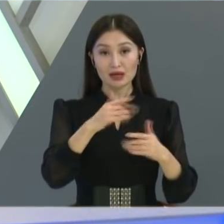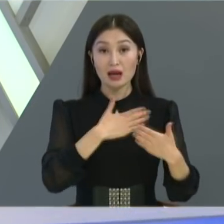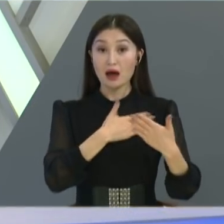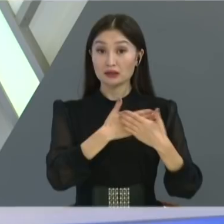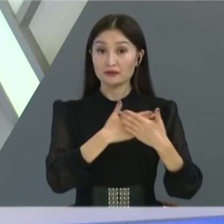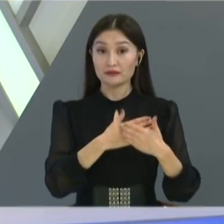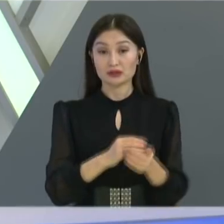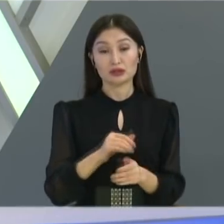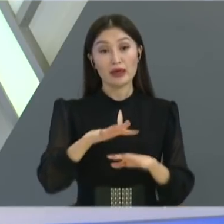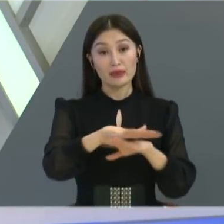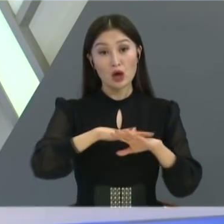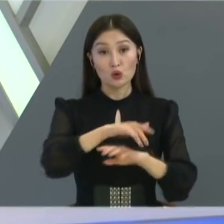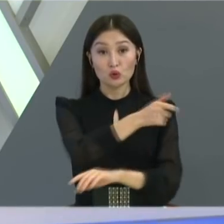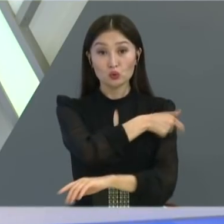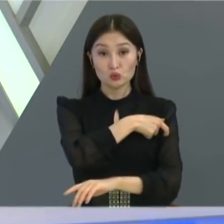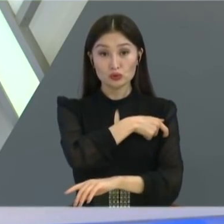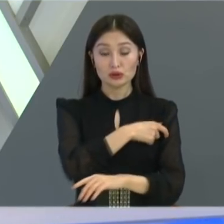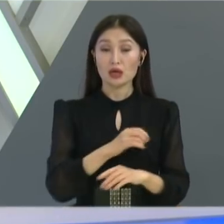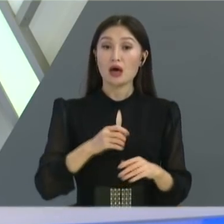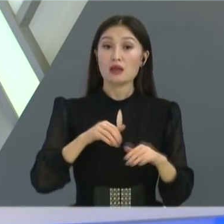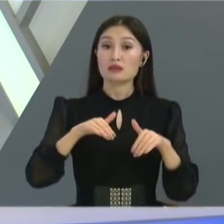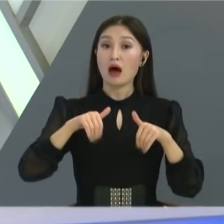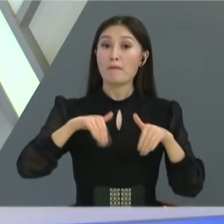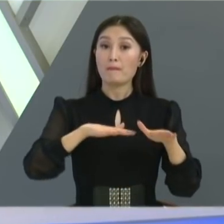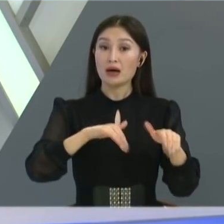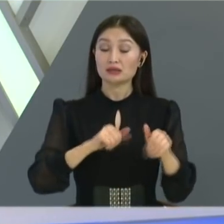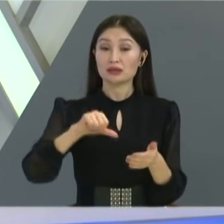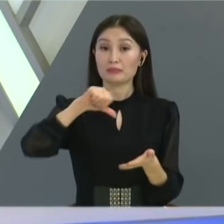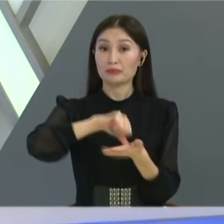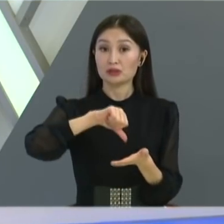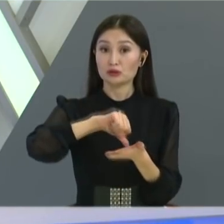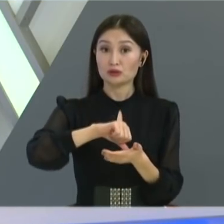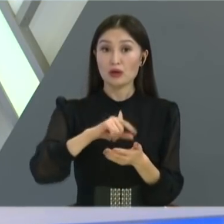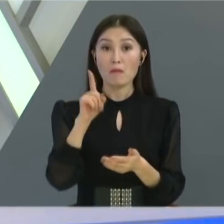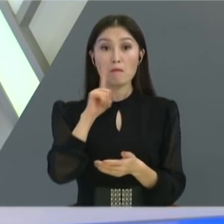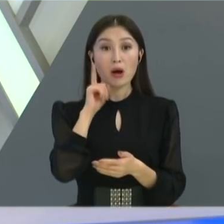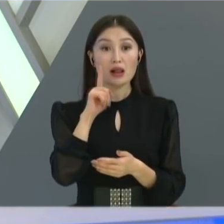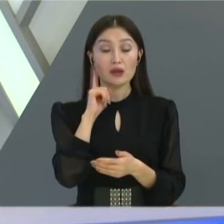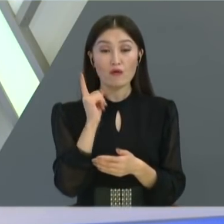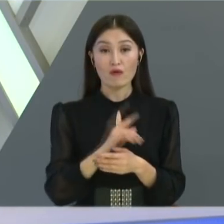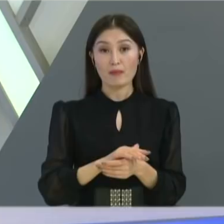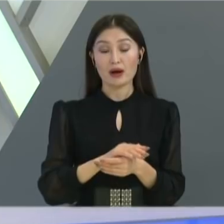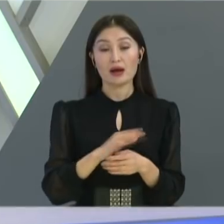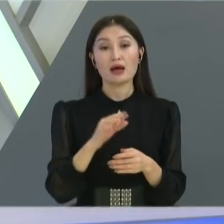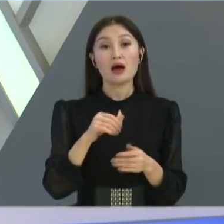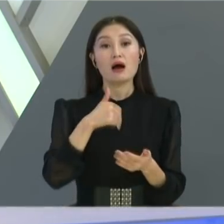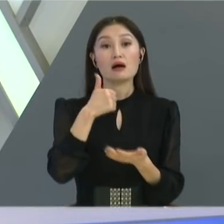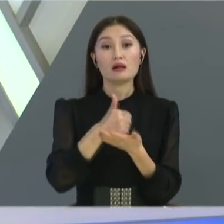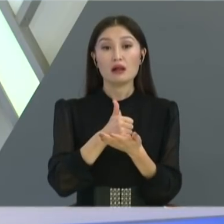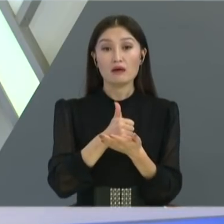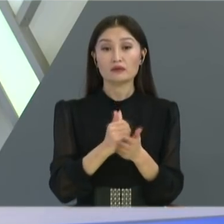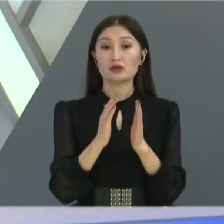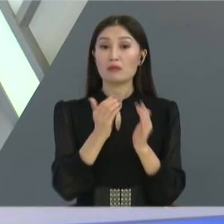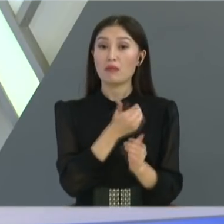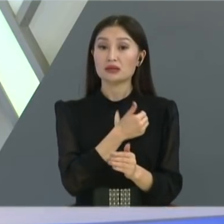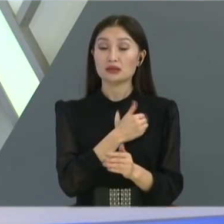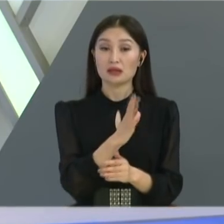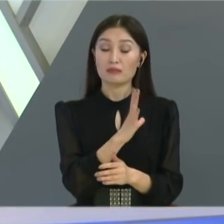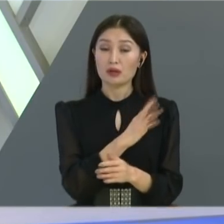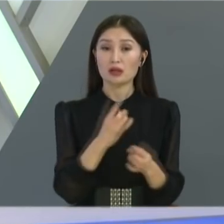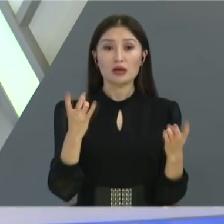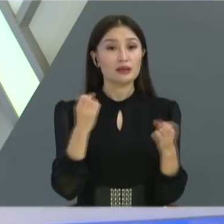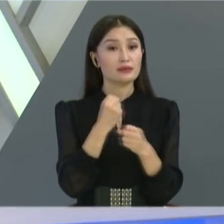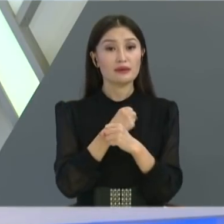народные дружинники. В основном на марше присутствовали представители молодого поколения. Главным посылом было то, что нужно